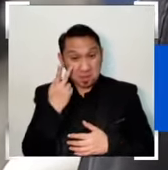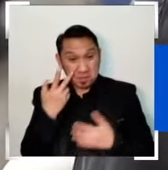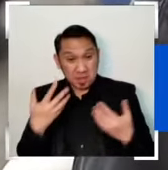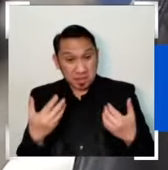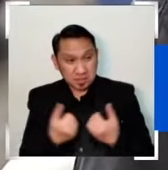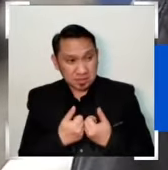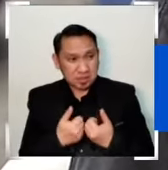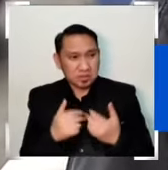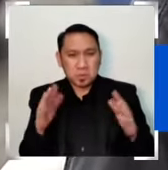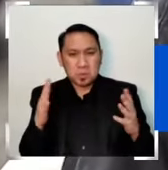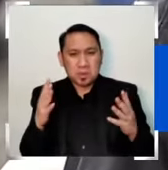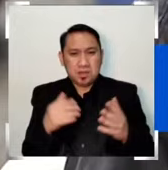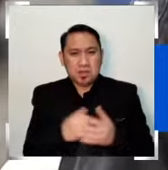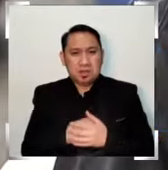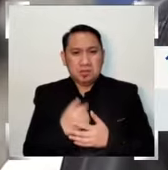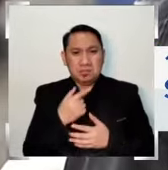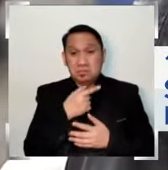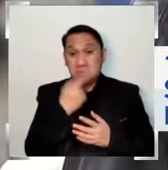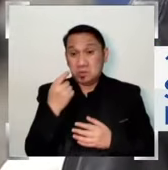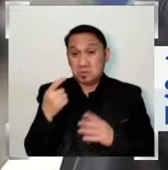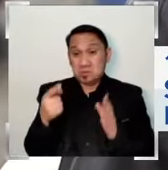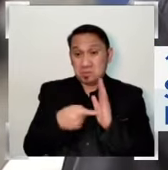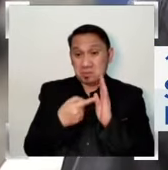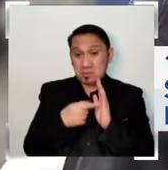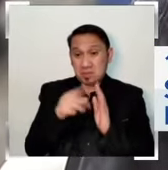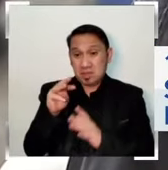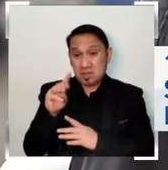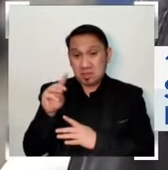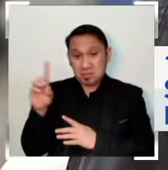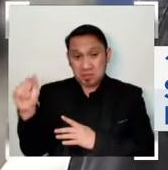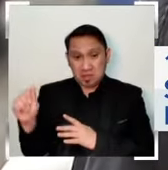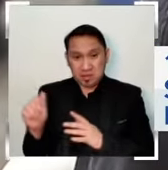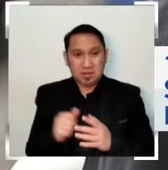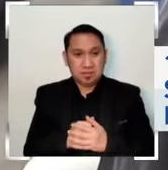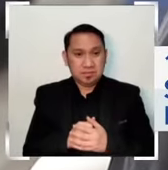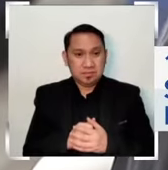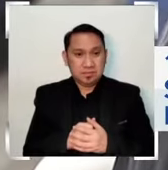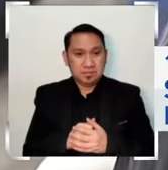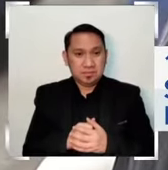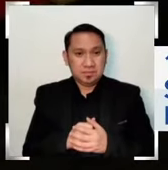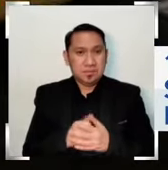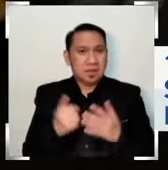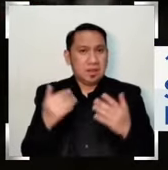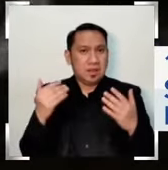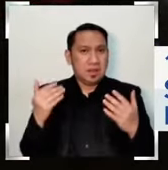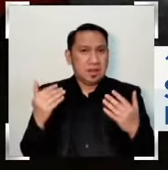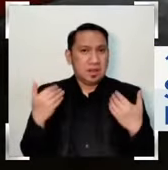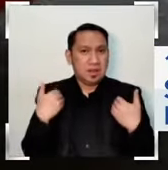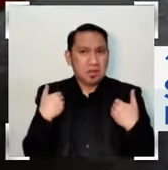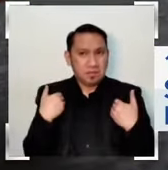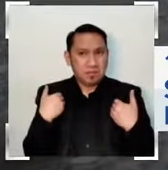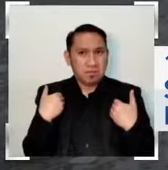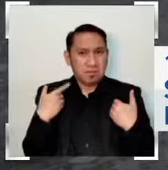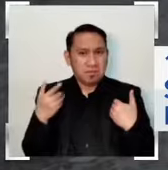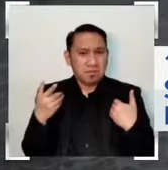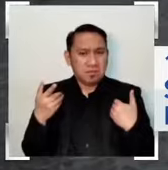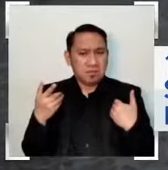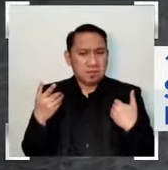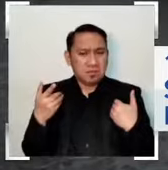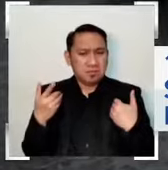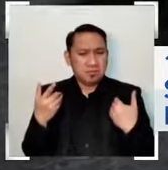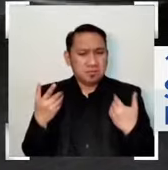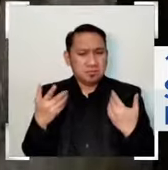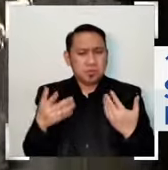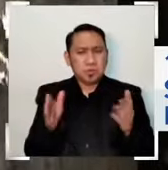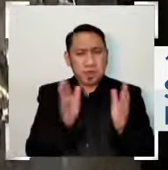ang mga MMDA, pag medyo lumis yung plate niya, lasa-lasa naman ang mga MMDA agad. Hininga namin ang pahayag ang Meralco at